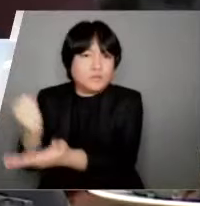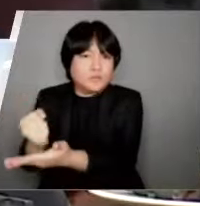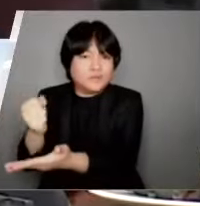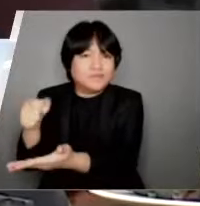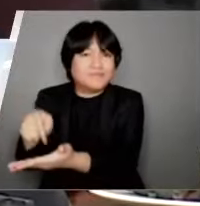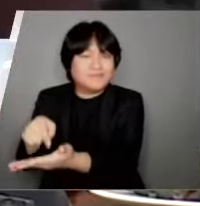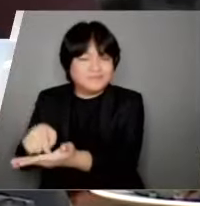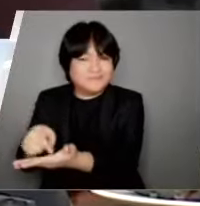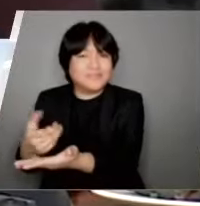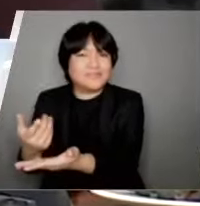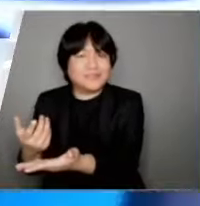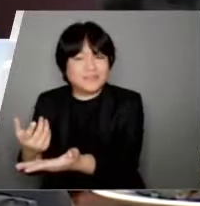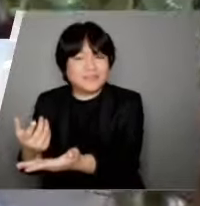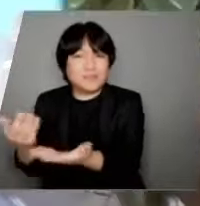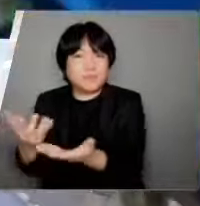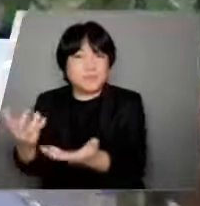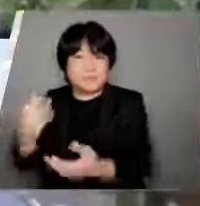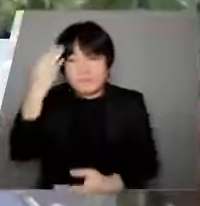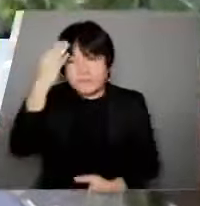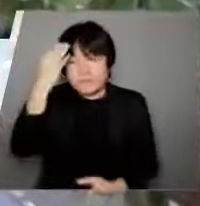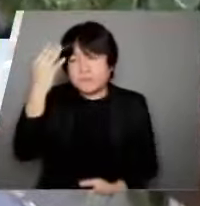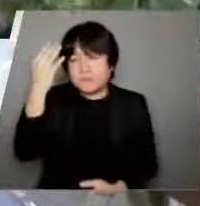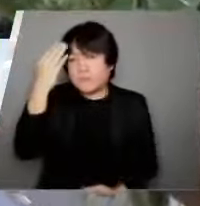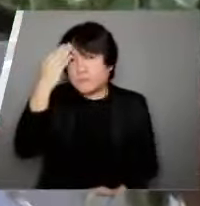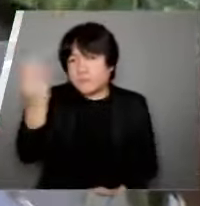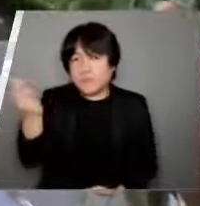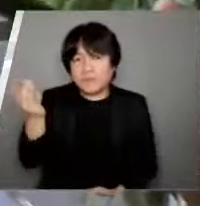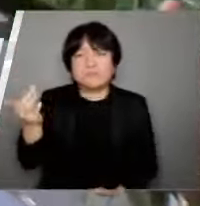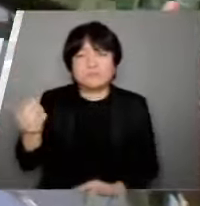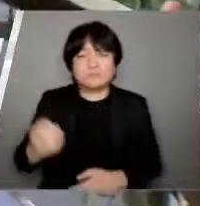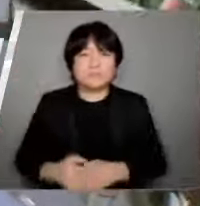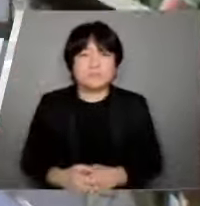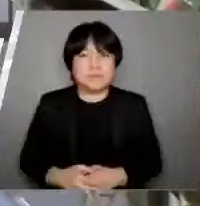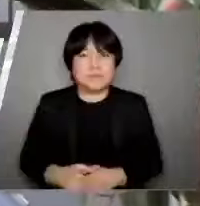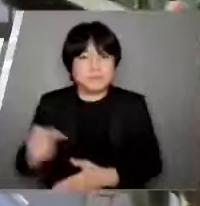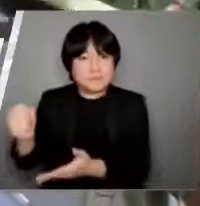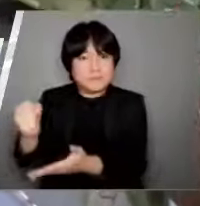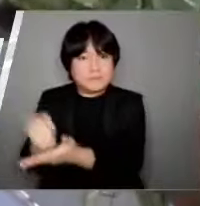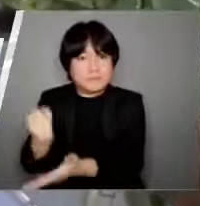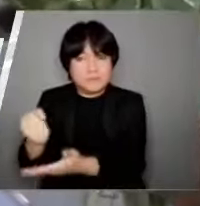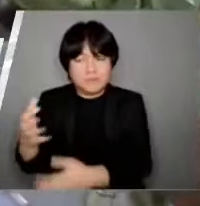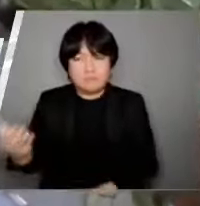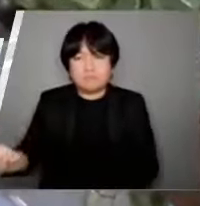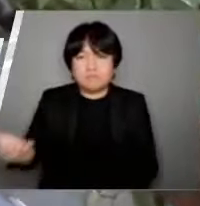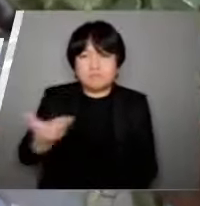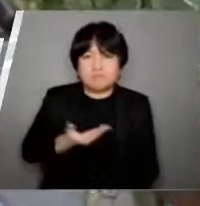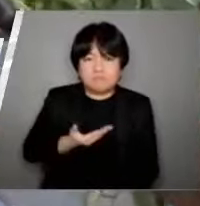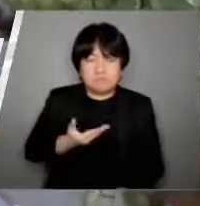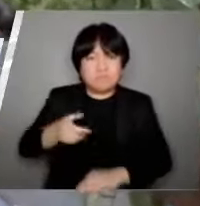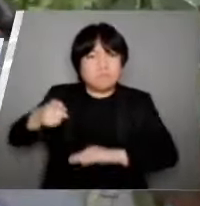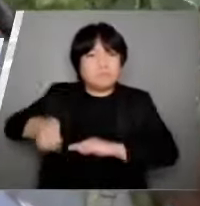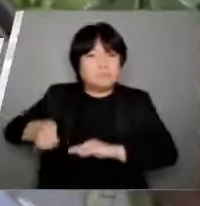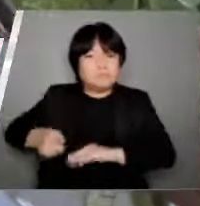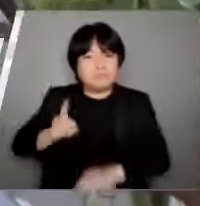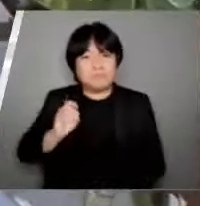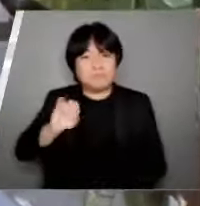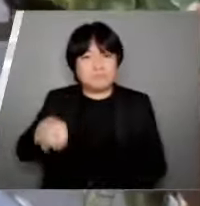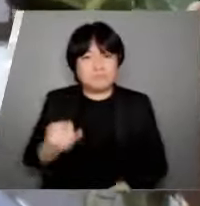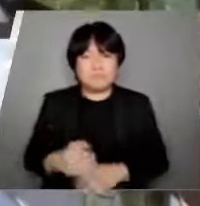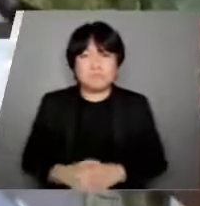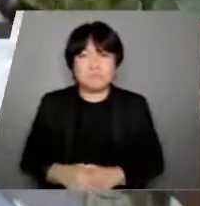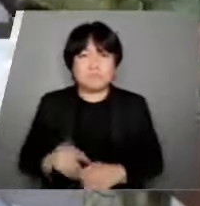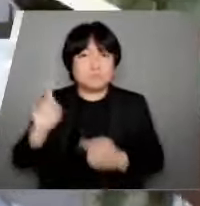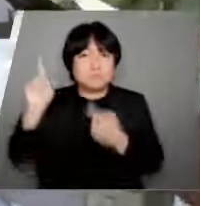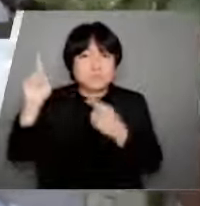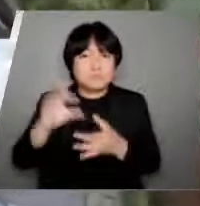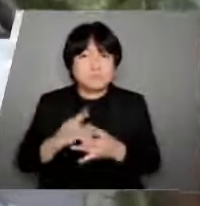sa San Jose del Monte, Bulacan. Ang rule natin is dapat ang mga taong gusto maghain ng mga affidavit sa PI, dapat